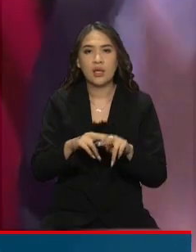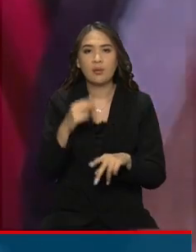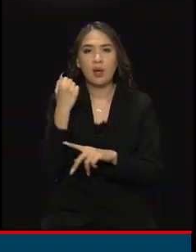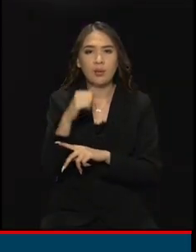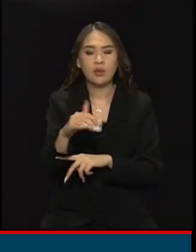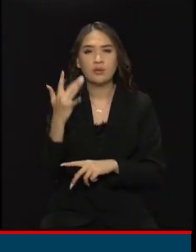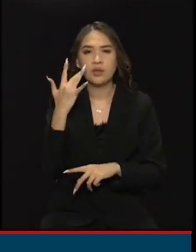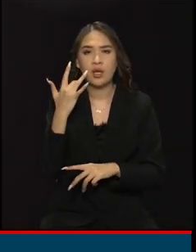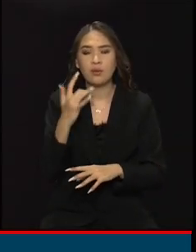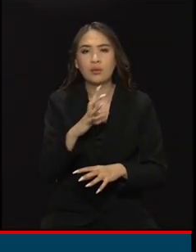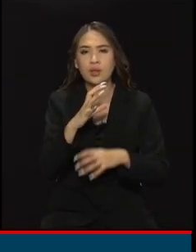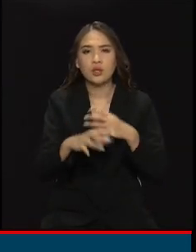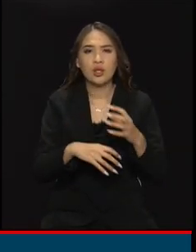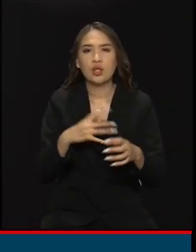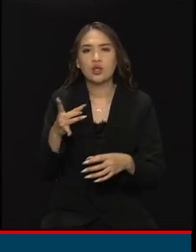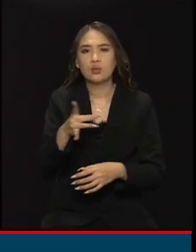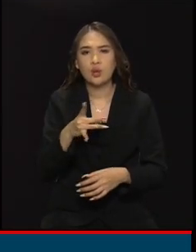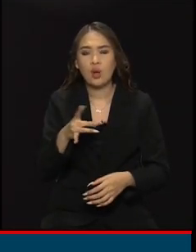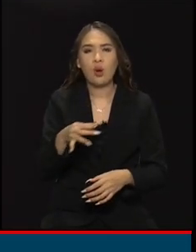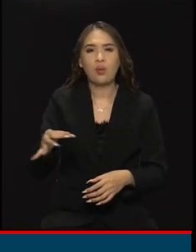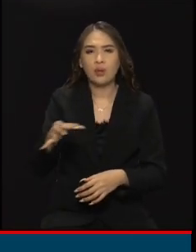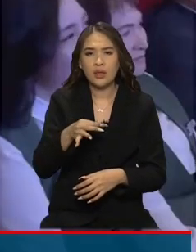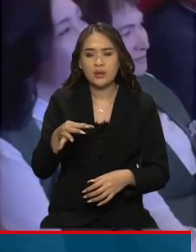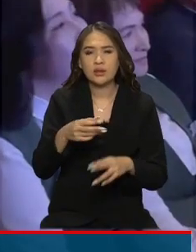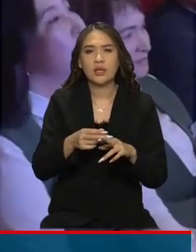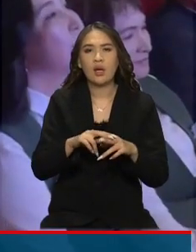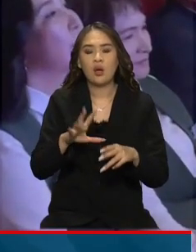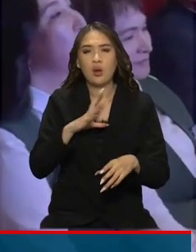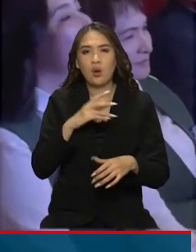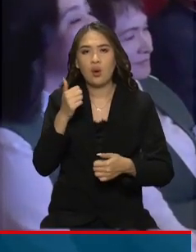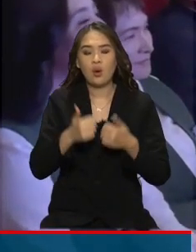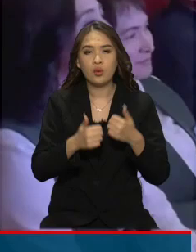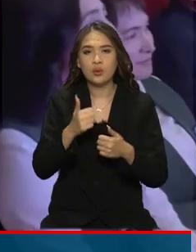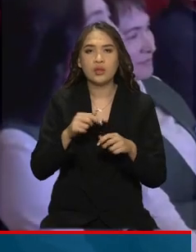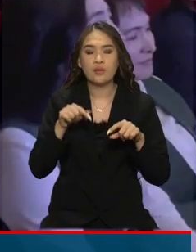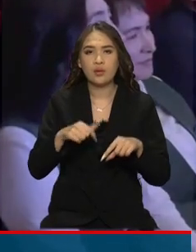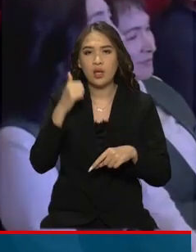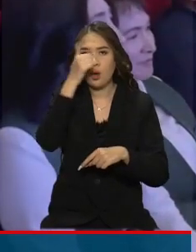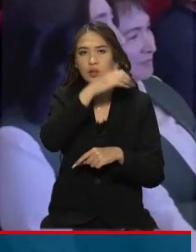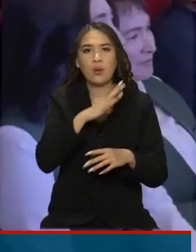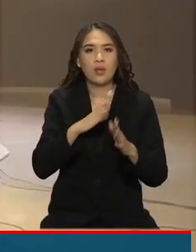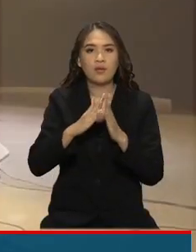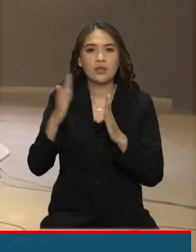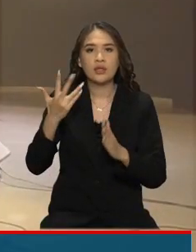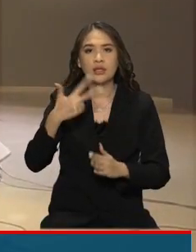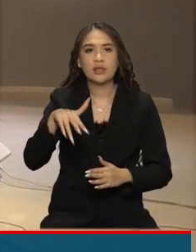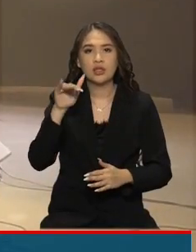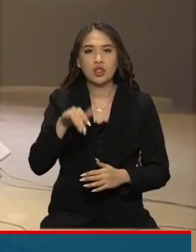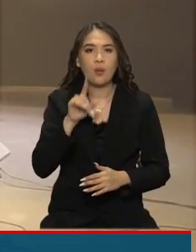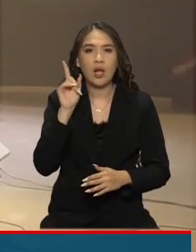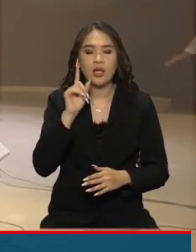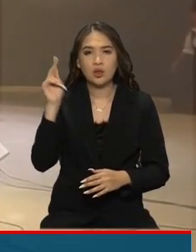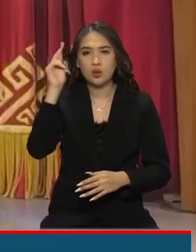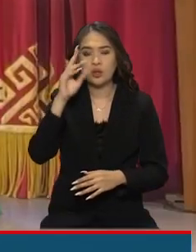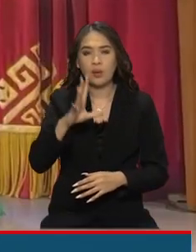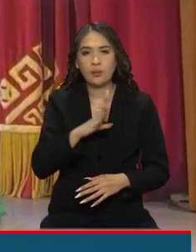победителями международных, республиканских и областных конкурсов и олимпиад. За все эти годы здесь обучились свыше 30 тысяч молодых людей.